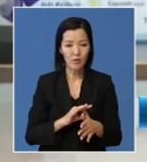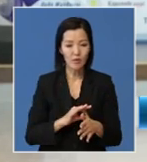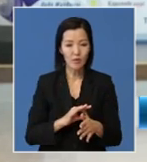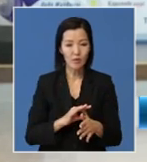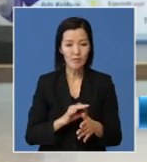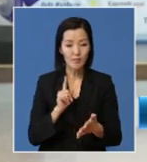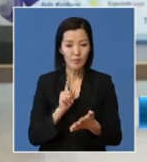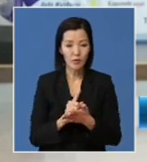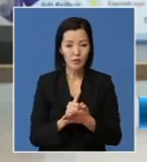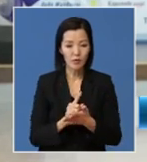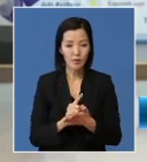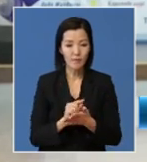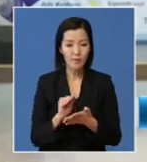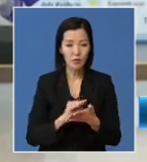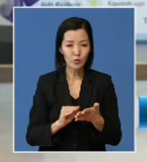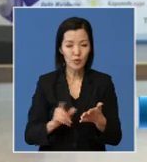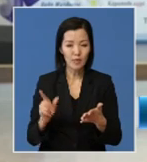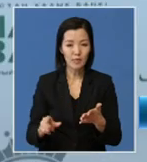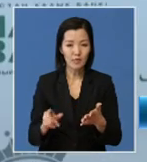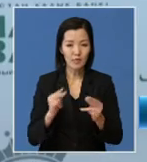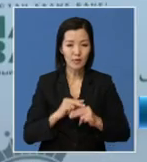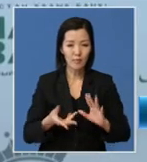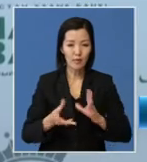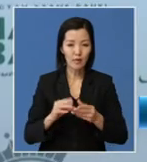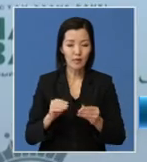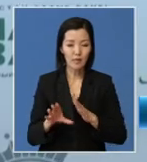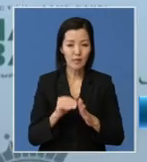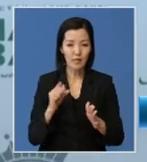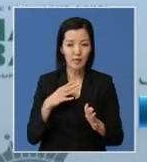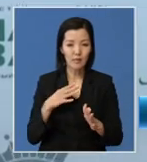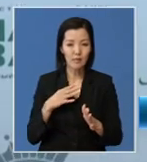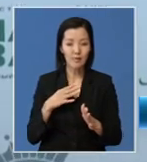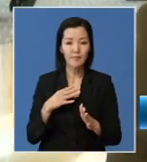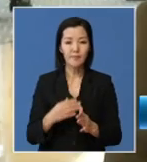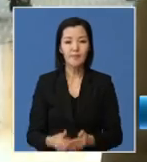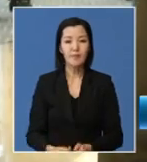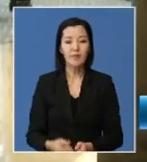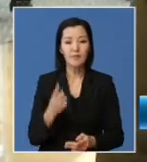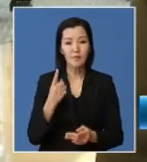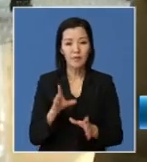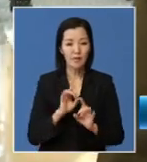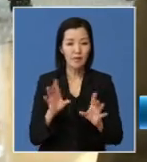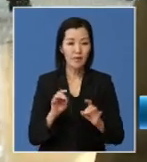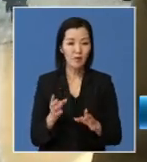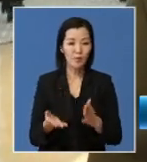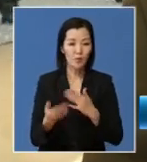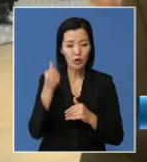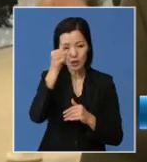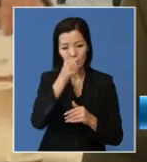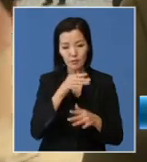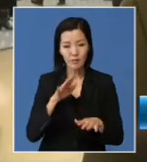болған журналистердің еңбегі сараланды. Мысалы бір ғана айта кететіндігі бар, ол өткен жылмен салыстырған